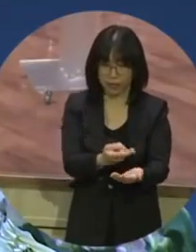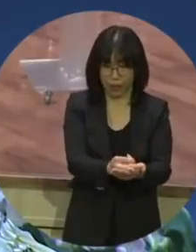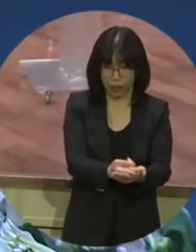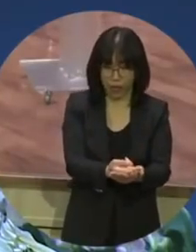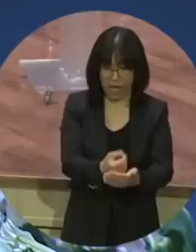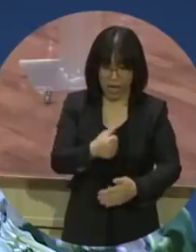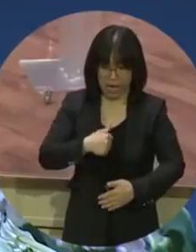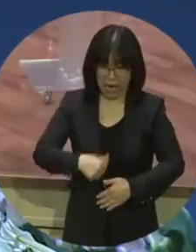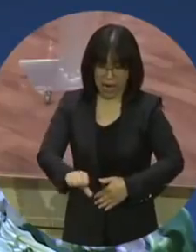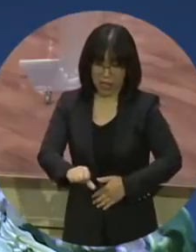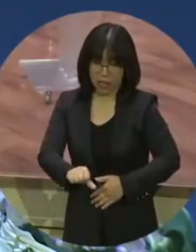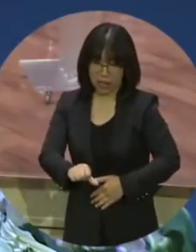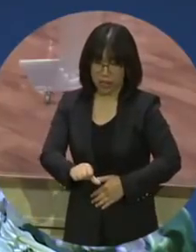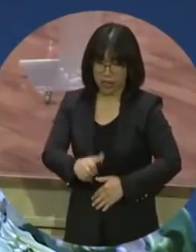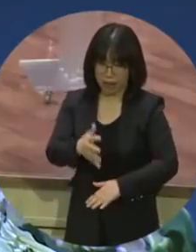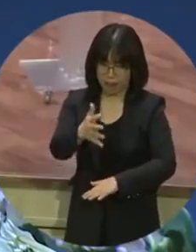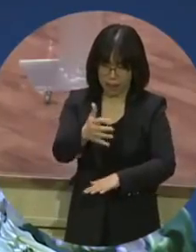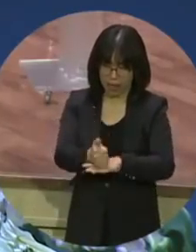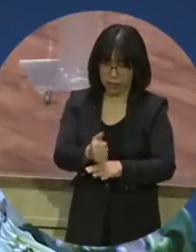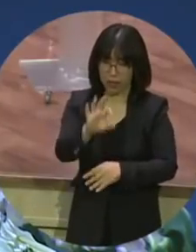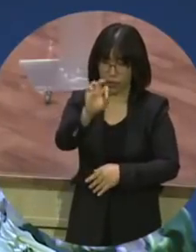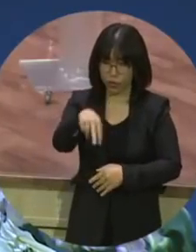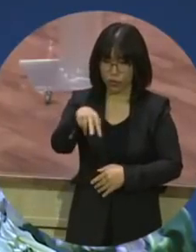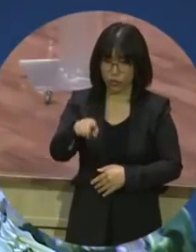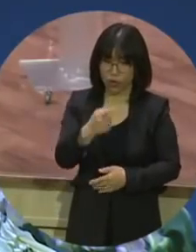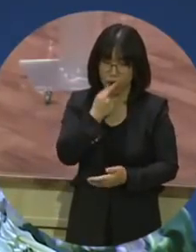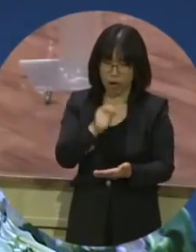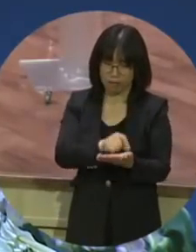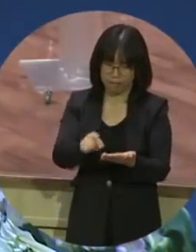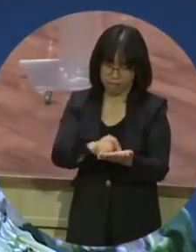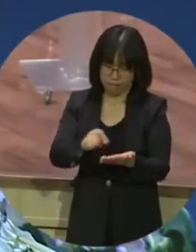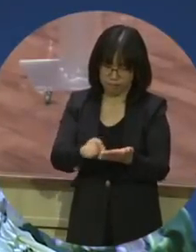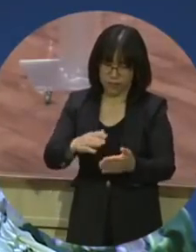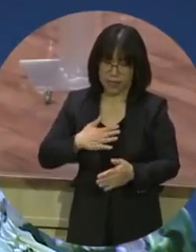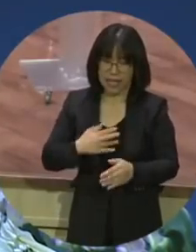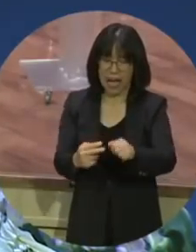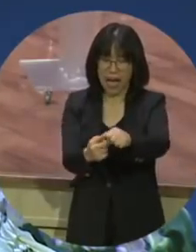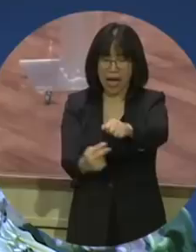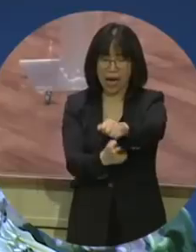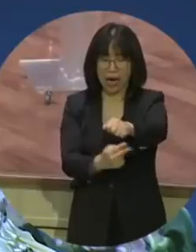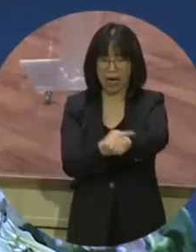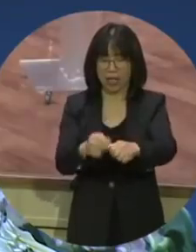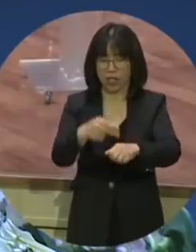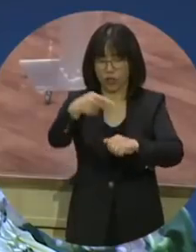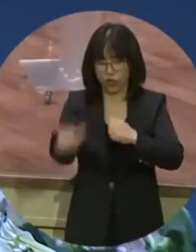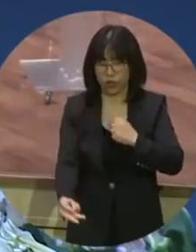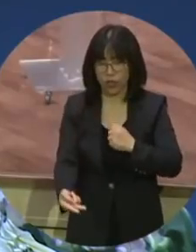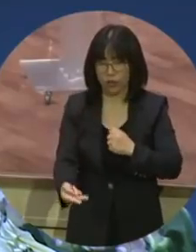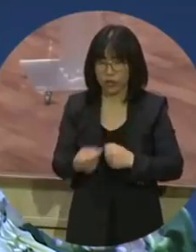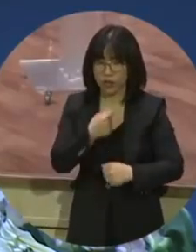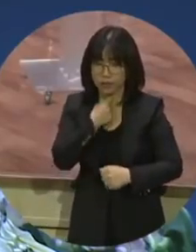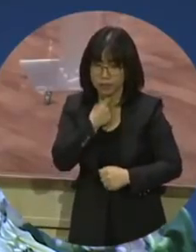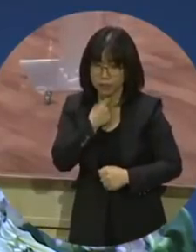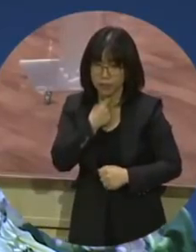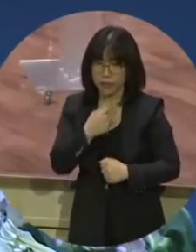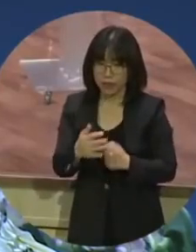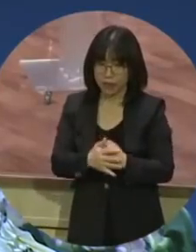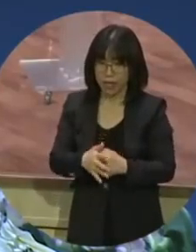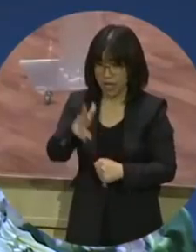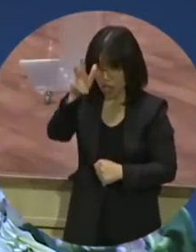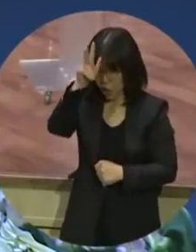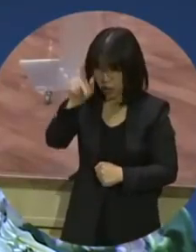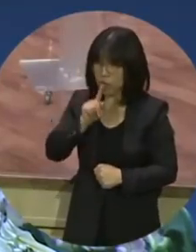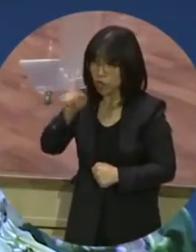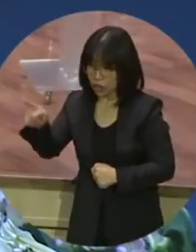쓰고 집을 나가버렸어요. 그 유서 내용이 뭐냐? 한강에서 뛰어내리겠다는 거죠. 급하게 경찰에다 연락해서 한강으로